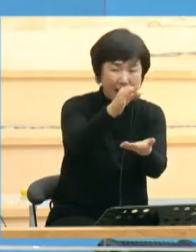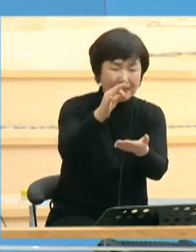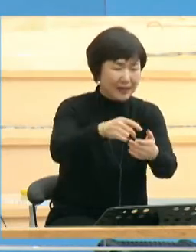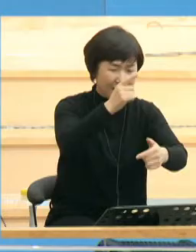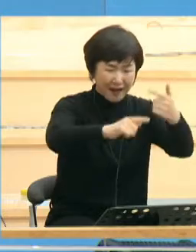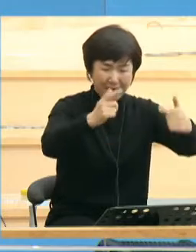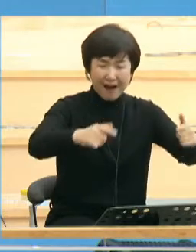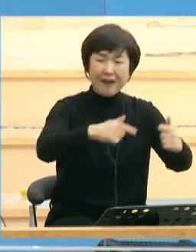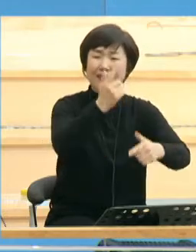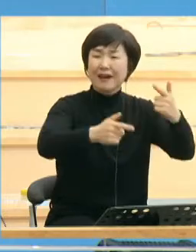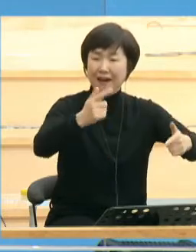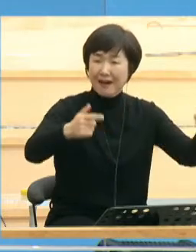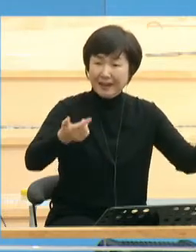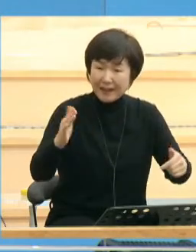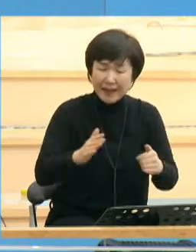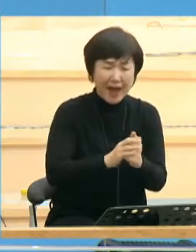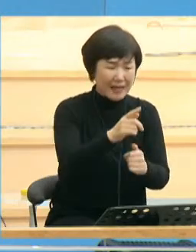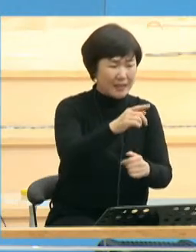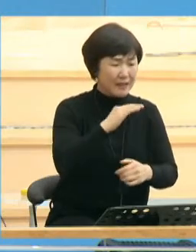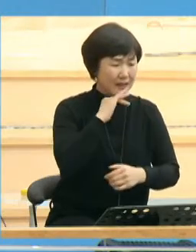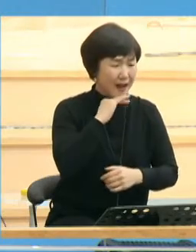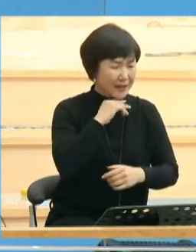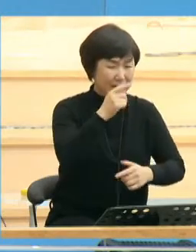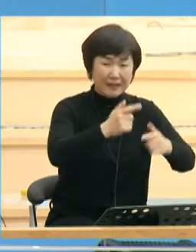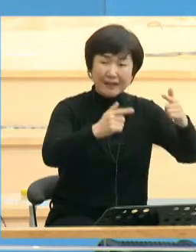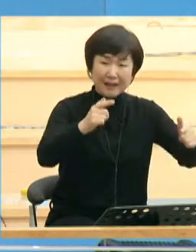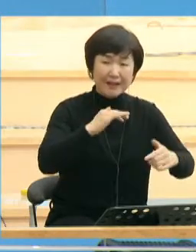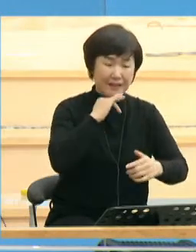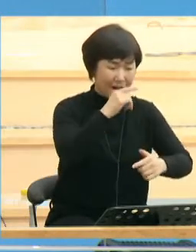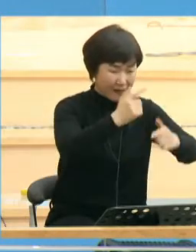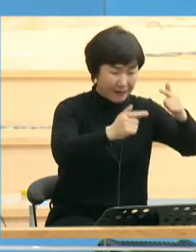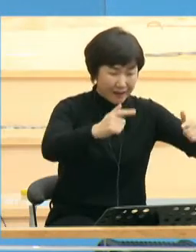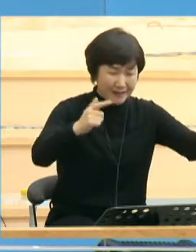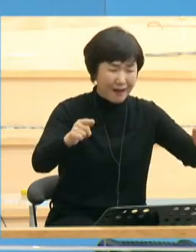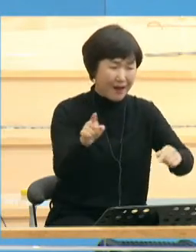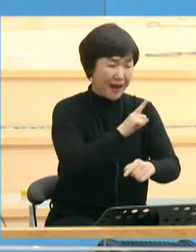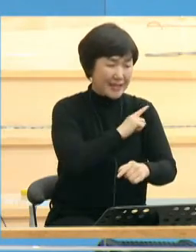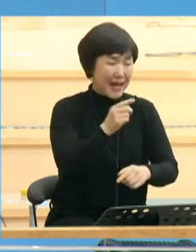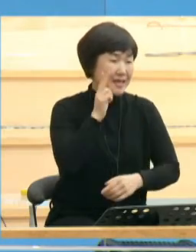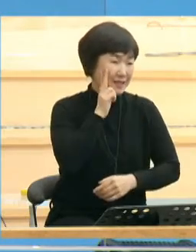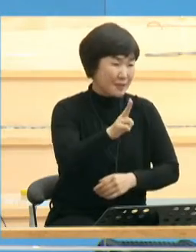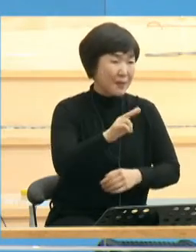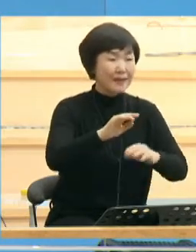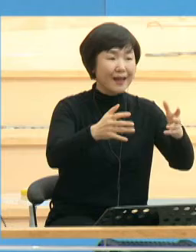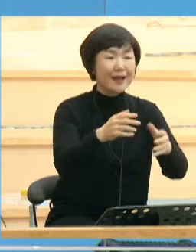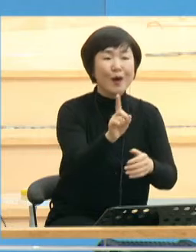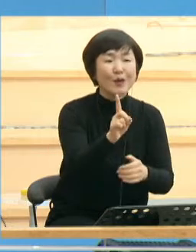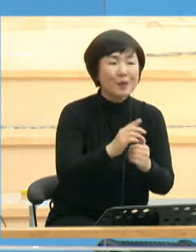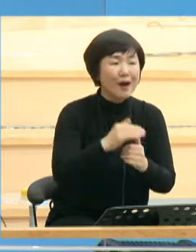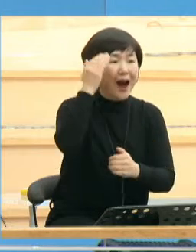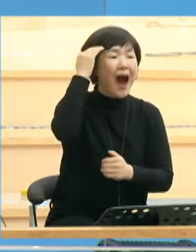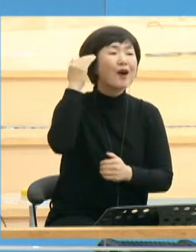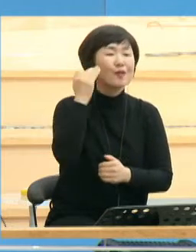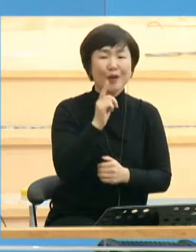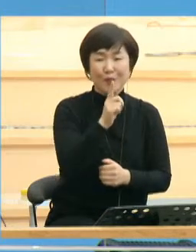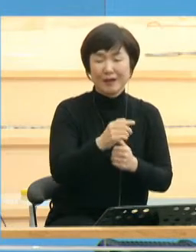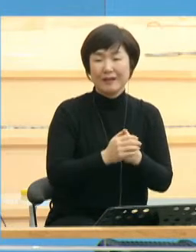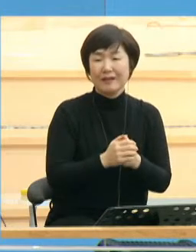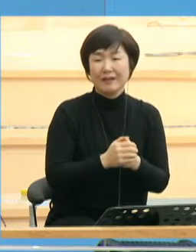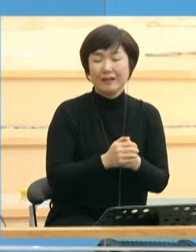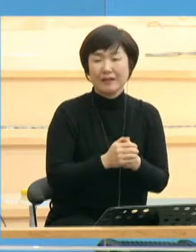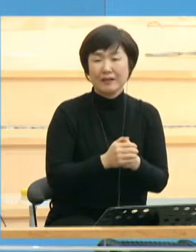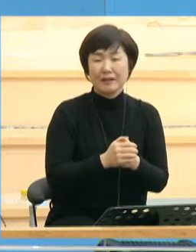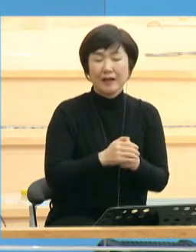말이 있는데 세대별로 같이 간에 어떤 격차가 가장 심한 나라가 어디냐 한국이다 그렇게 말이야